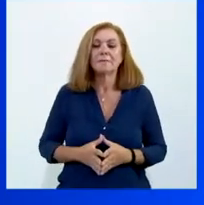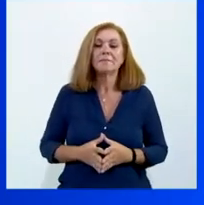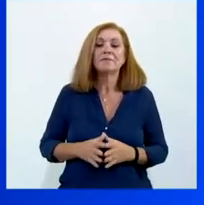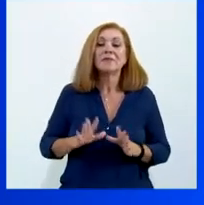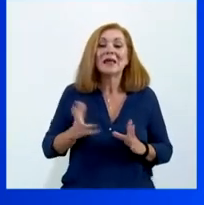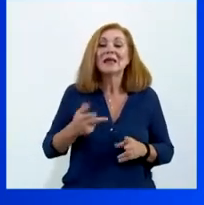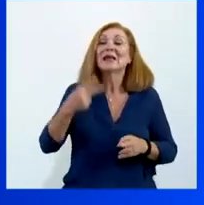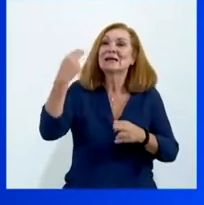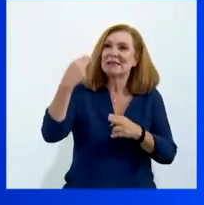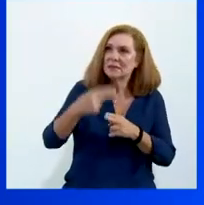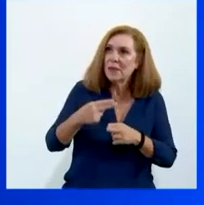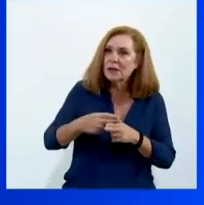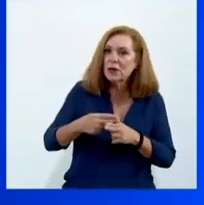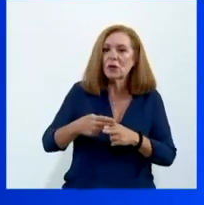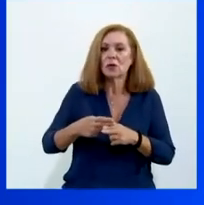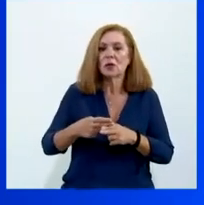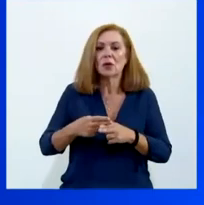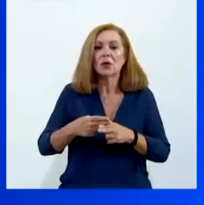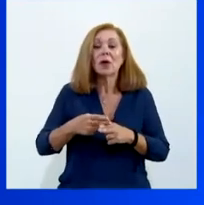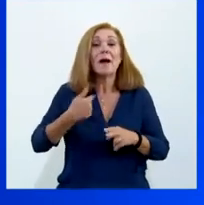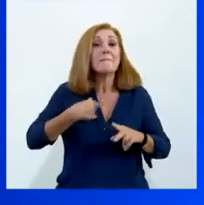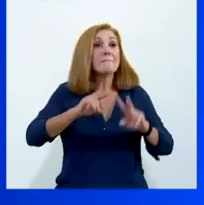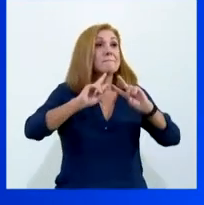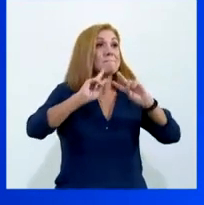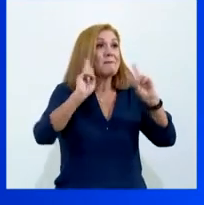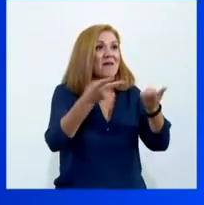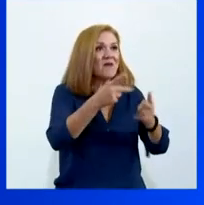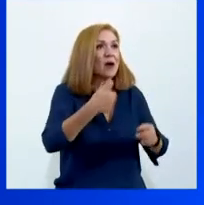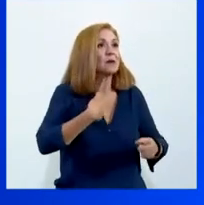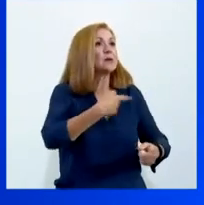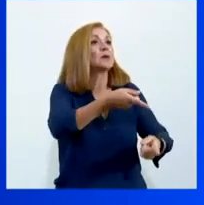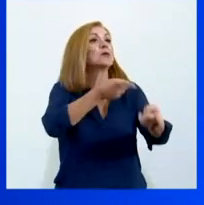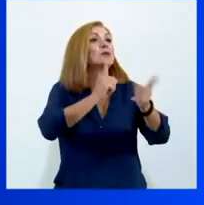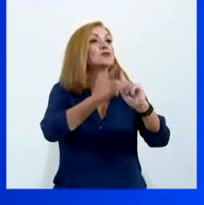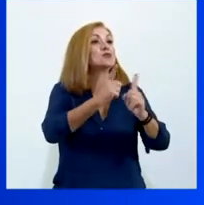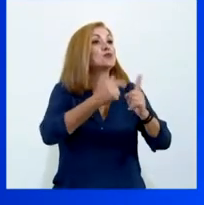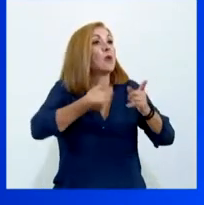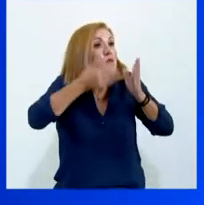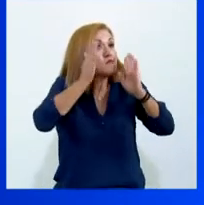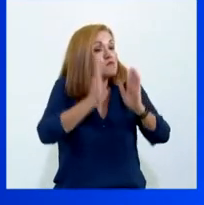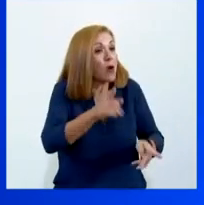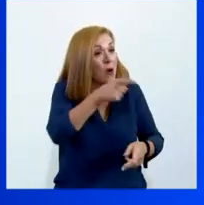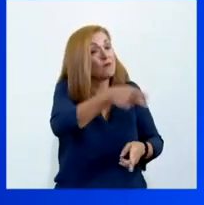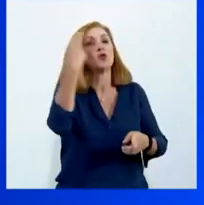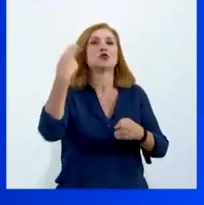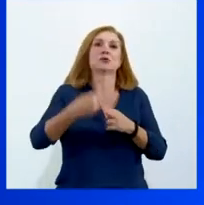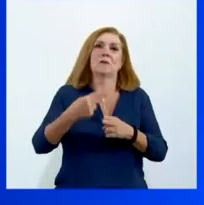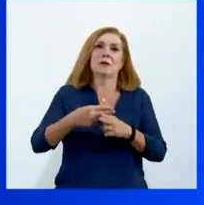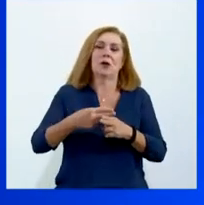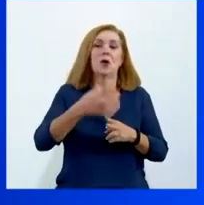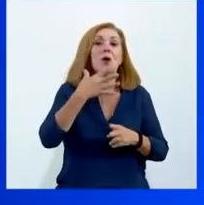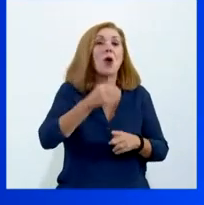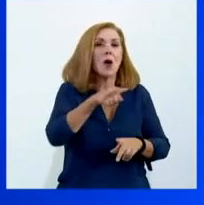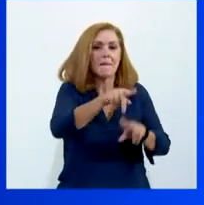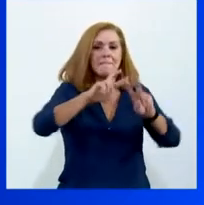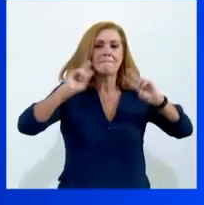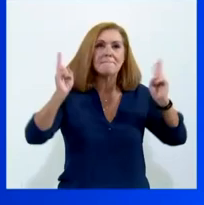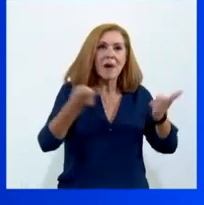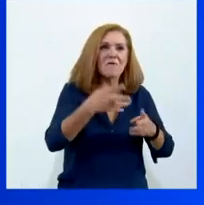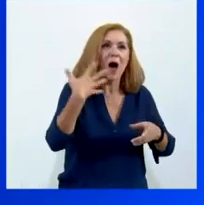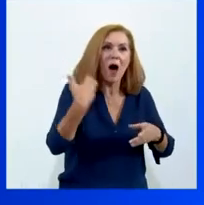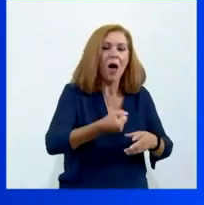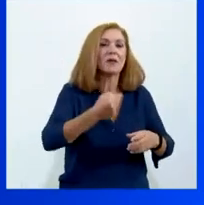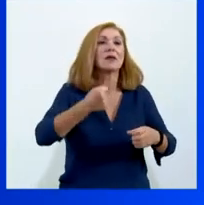να συνεννοούμαστε με τους περιφερειάρχες, οι οποίοι έχουν ένα πολύ σημαντικό αναπτυξιακό έργο να